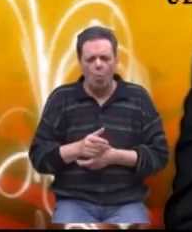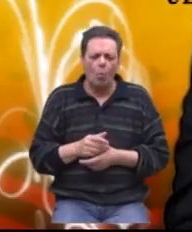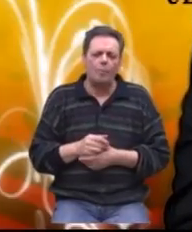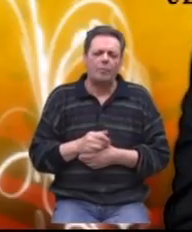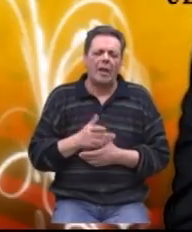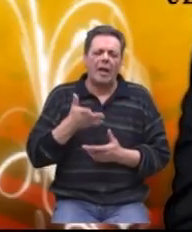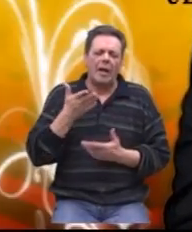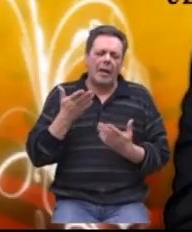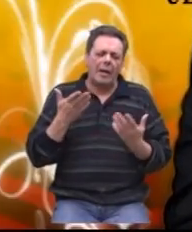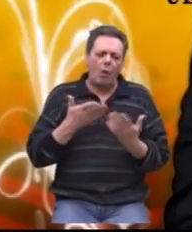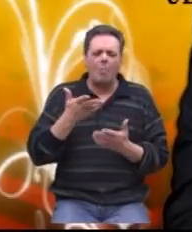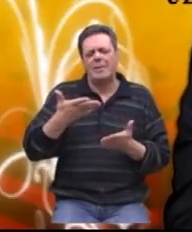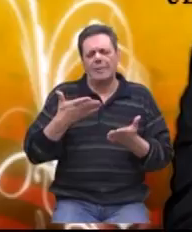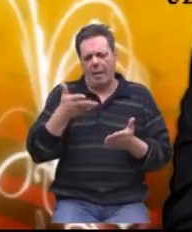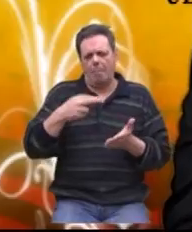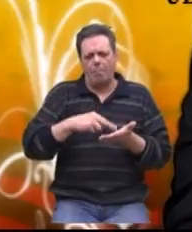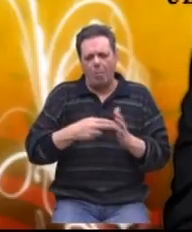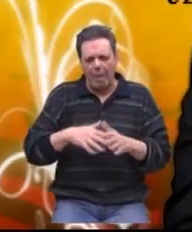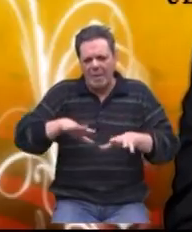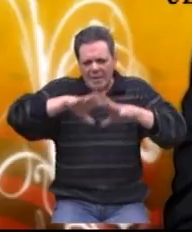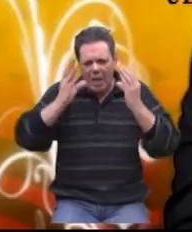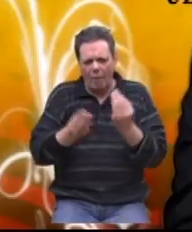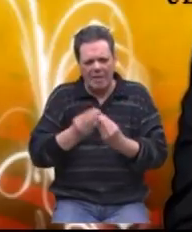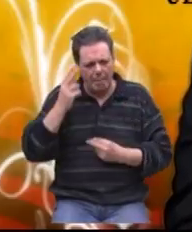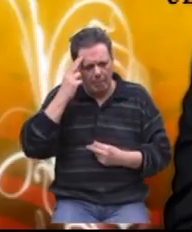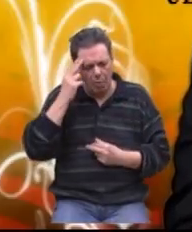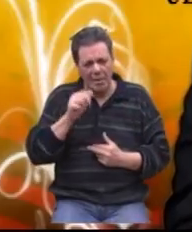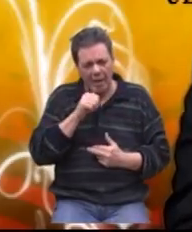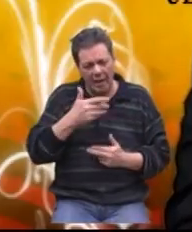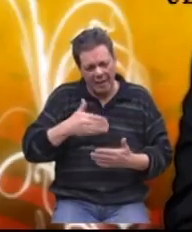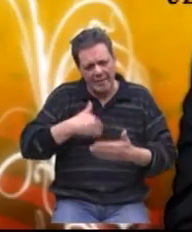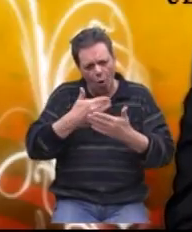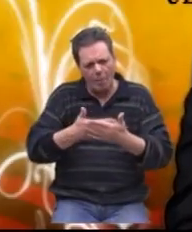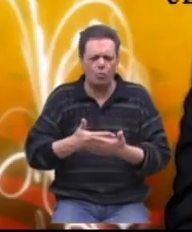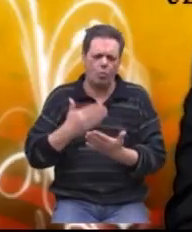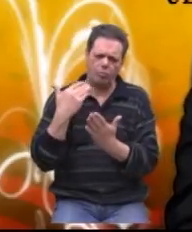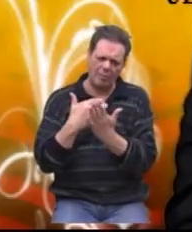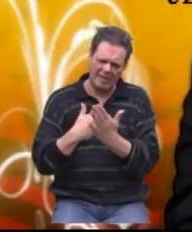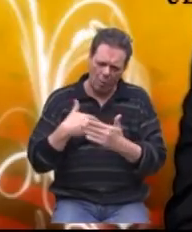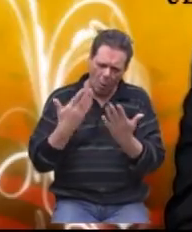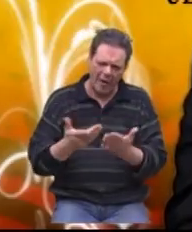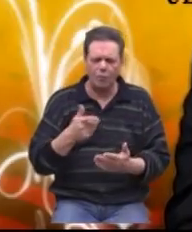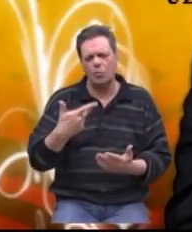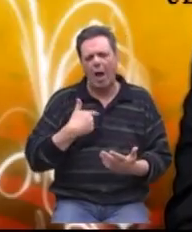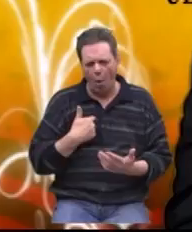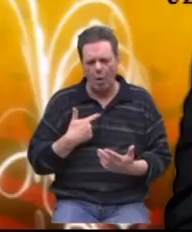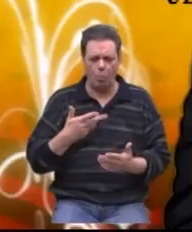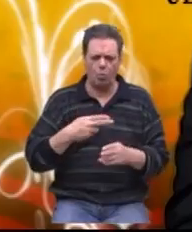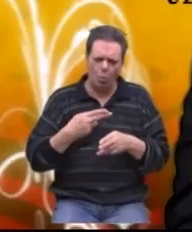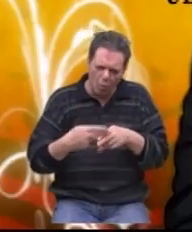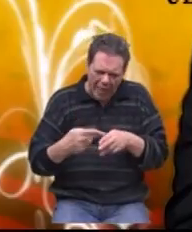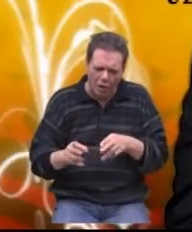stratešku, da se problemi cjelovitije prepoznaju i da se obraća zakonodavcu zajedno s nama, da oni budu